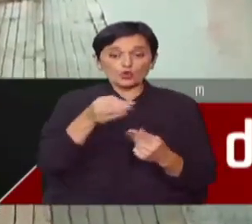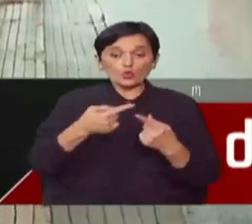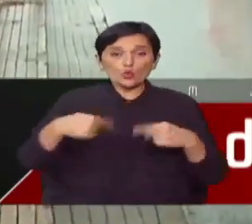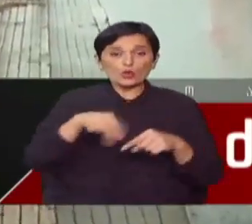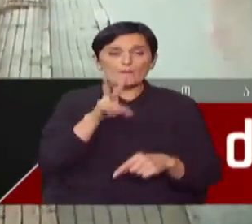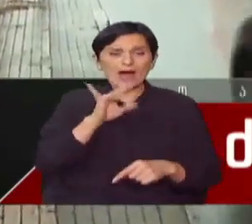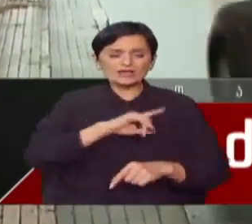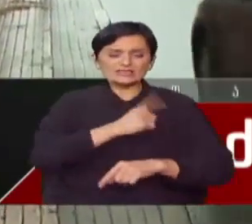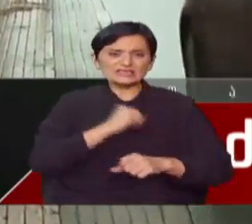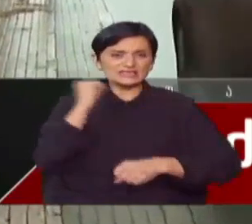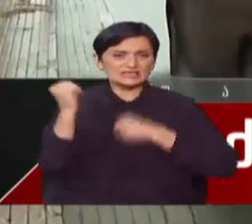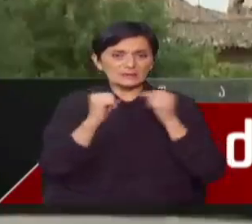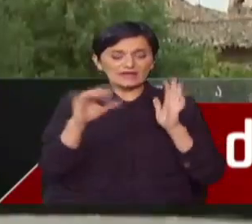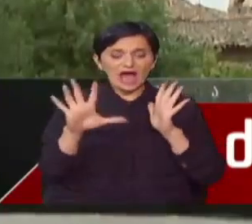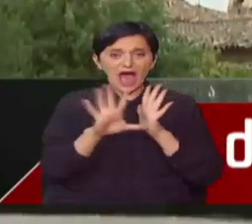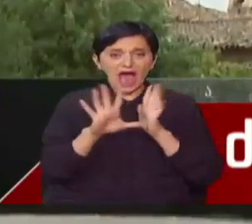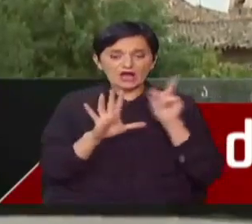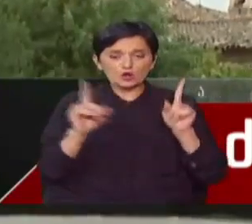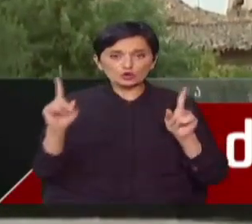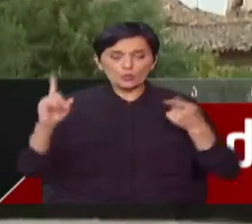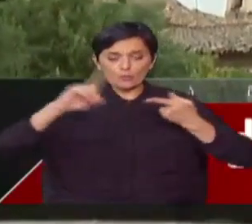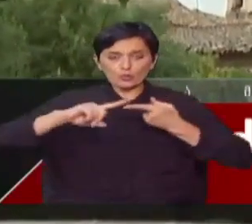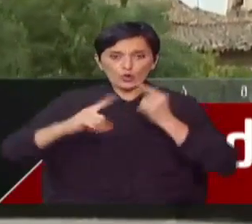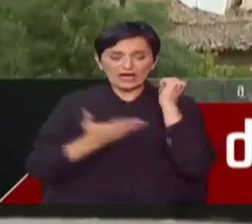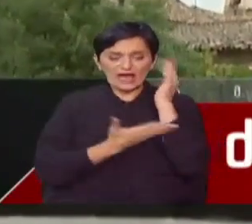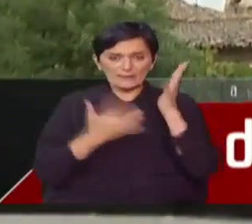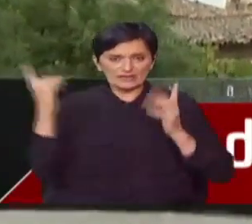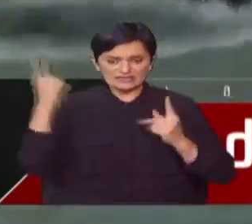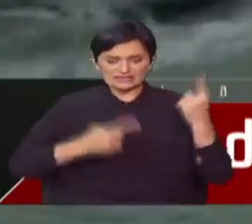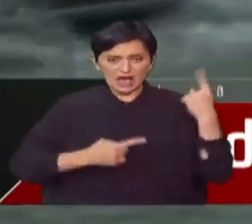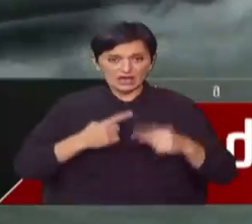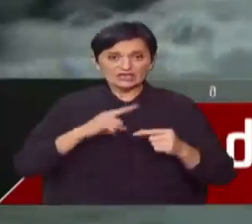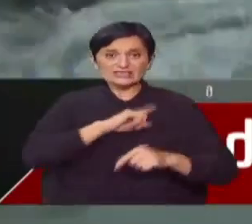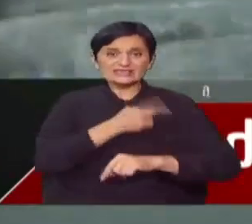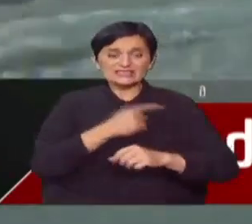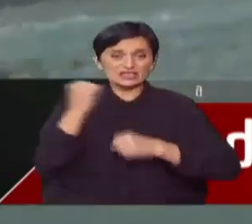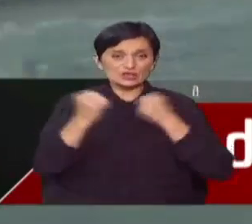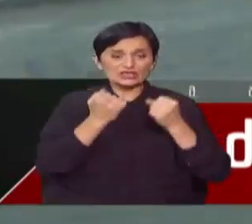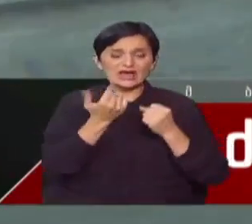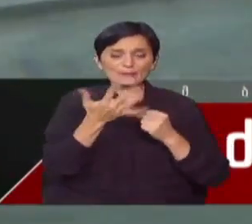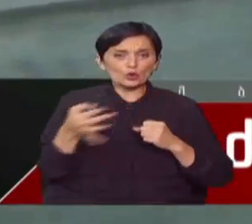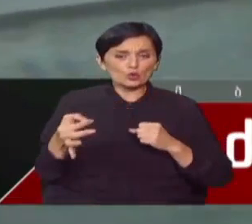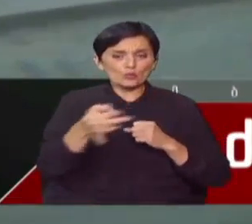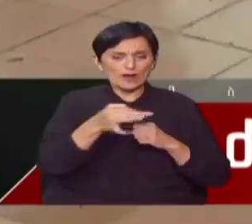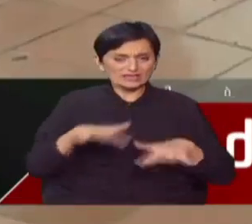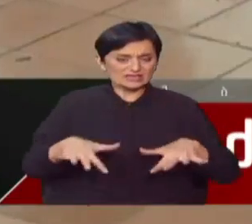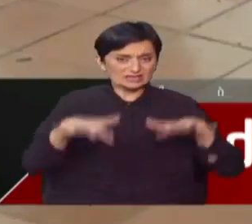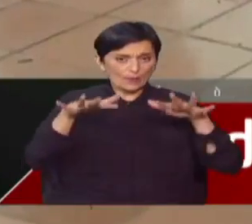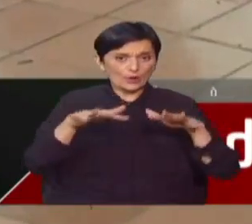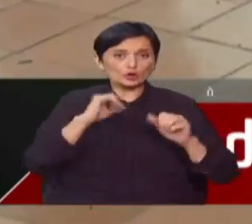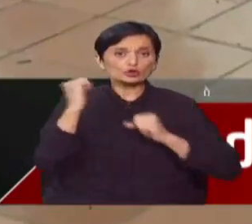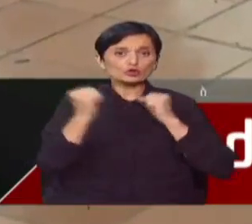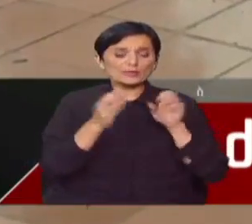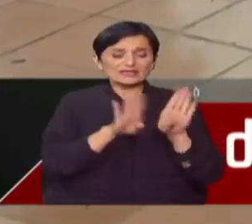მალიორკაზე ძლიერმა ქარმა ელექტროგადამცემი ბოძები და ხეები წააქცია. Ძლიერი წვიმის გამო კი რამდენიმე უბანი დაიტბორა. Შტორმის გამო